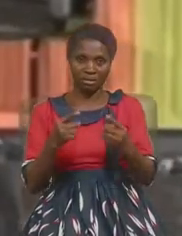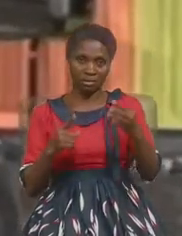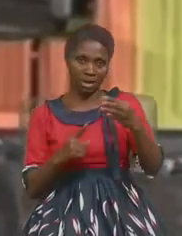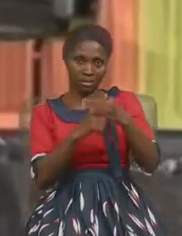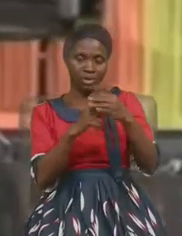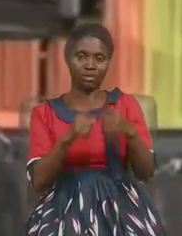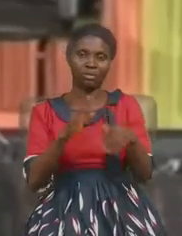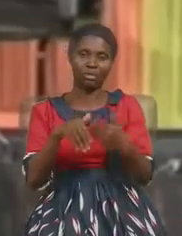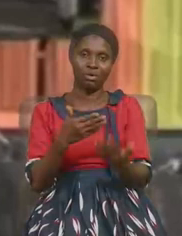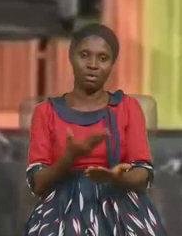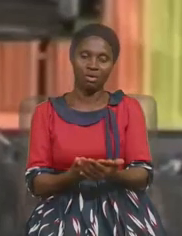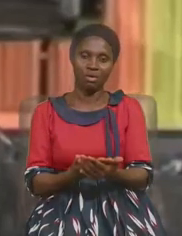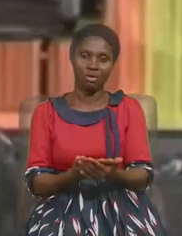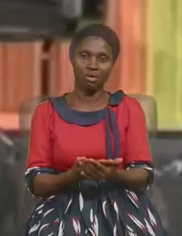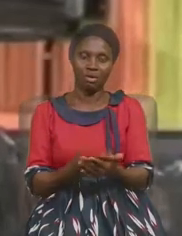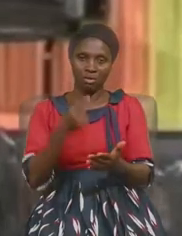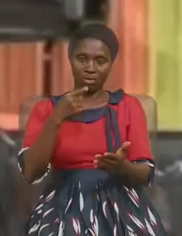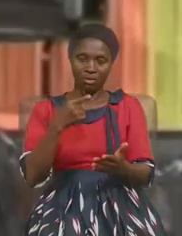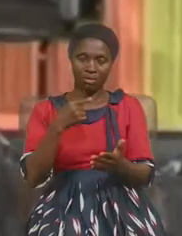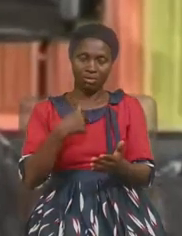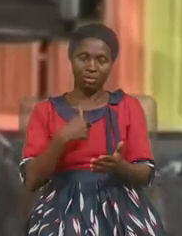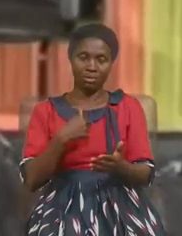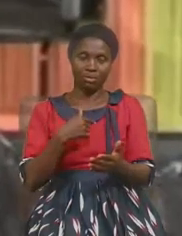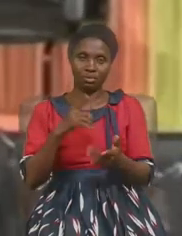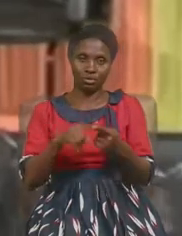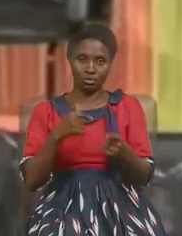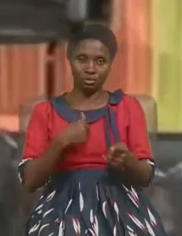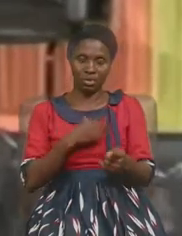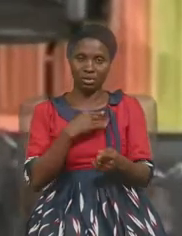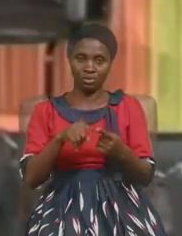été manifestée. Tu ne dois jamais oublier